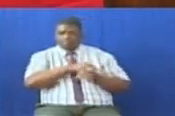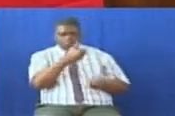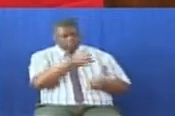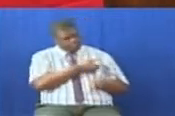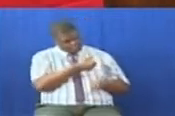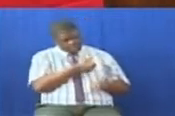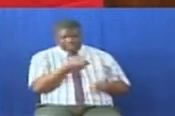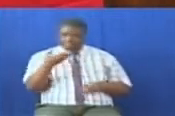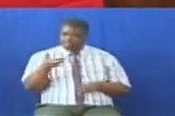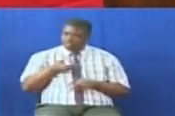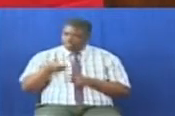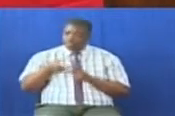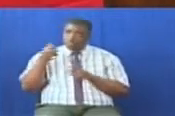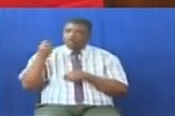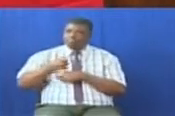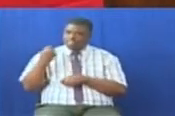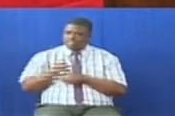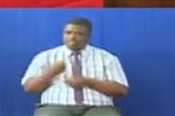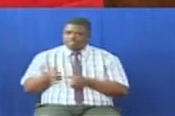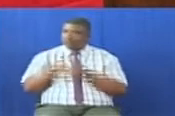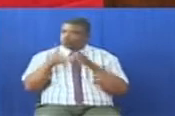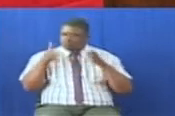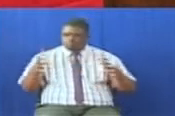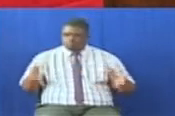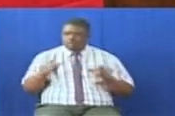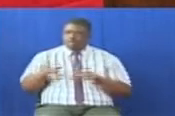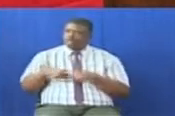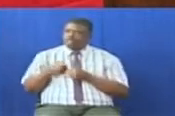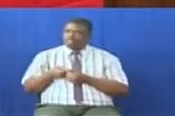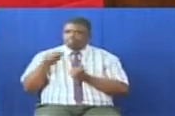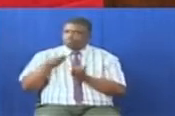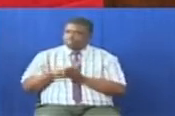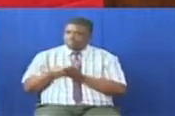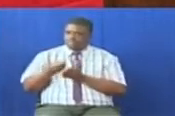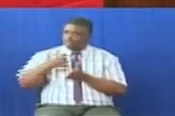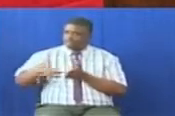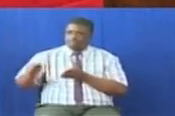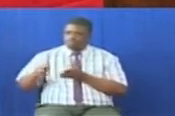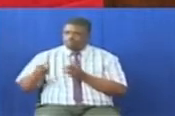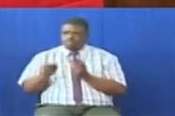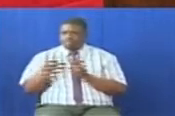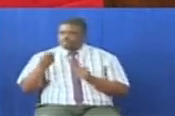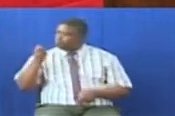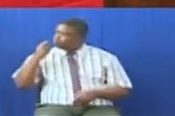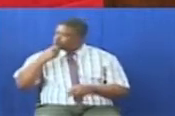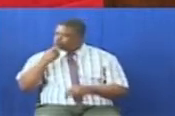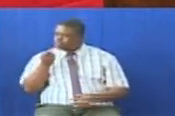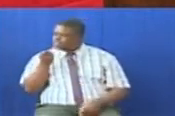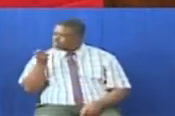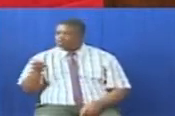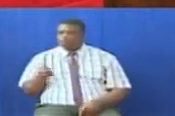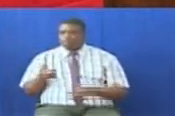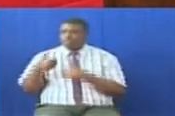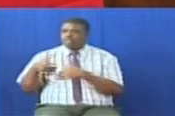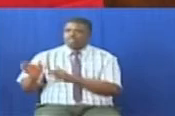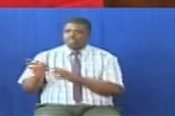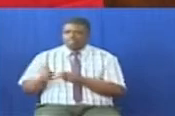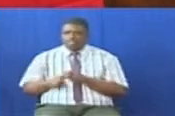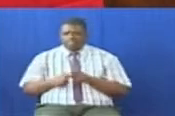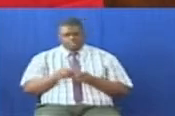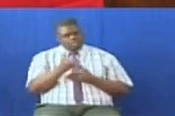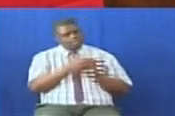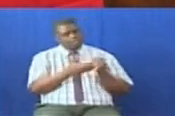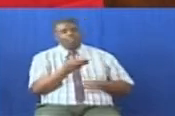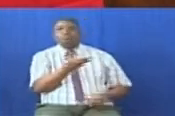vitongoji, ambao wanafanya kazi kubwa sana, lakini pesa wanayolipwa kama posho ni kidogo sana, achilia mbali kwamba maeneo